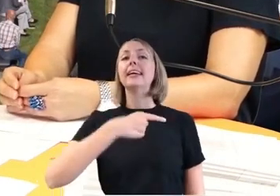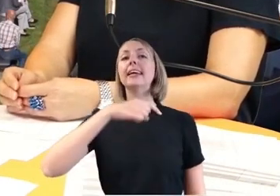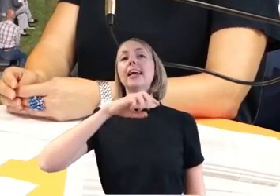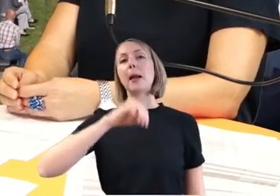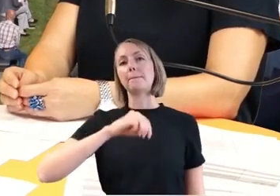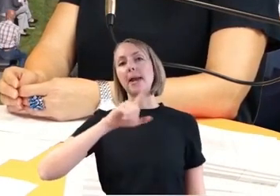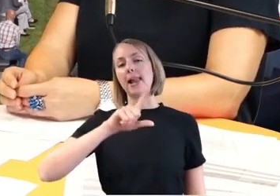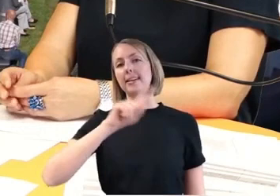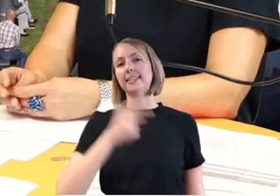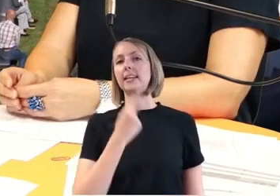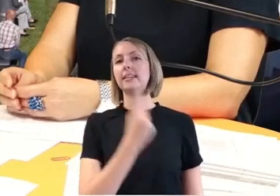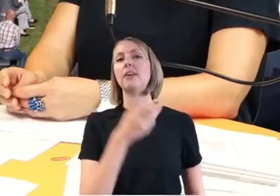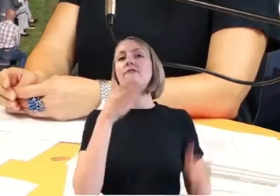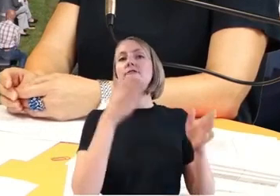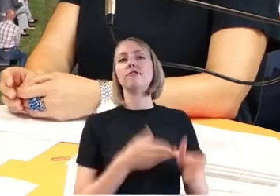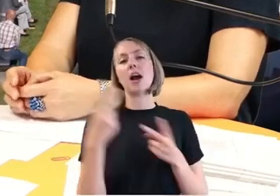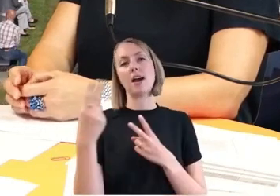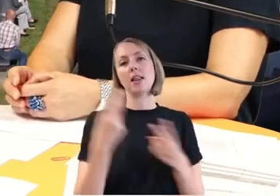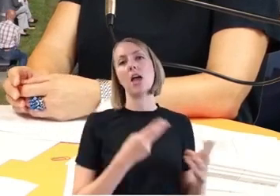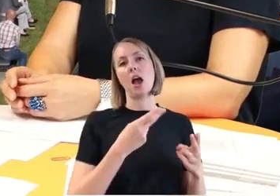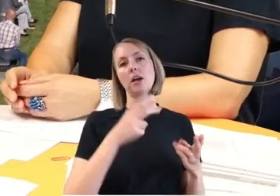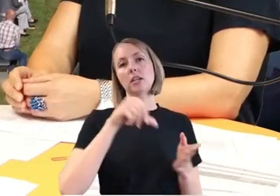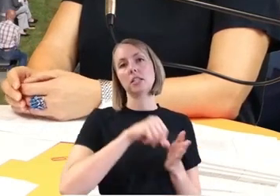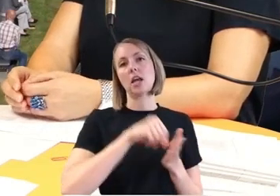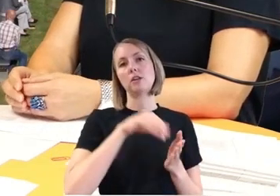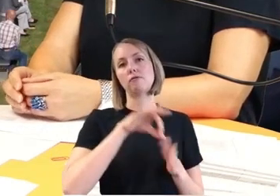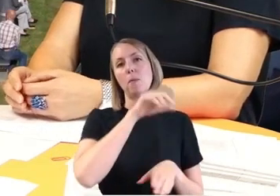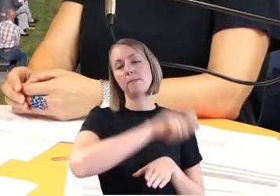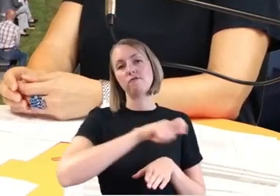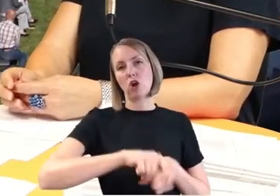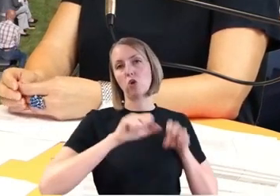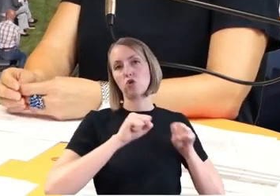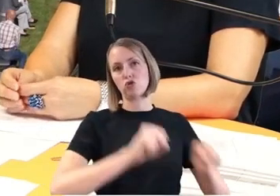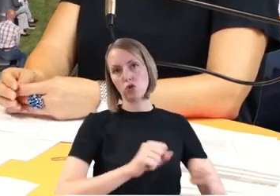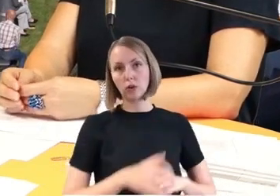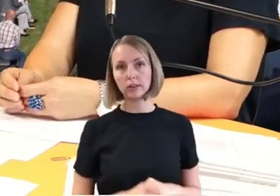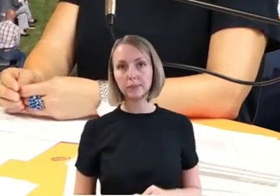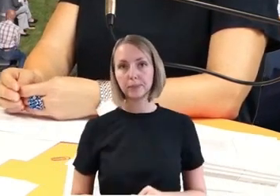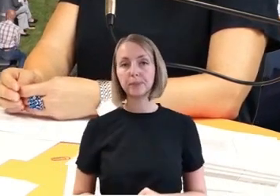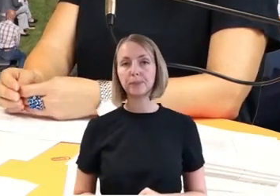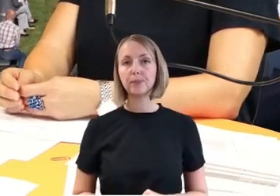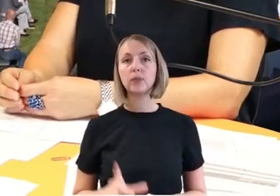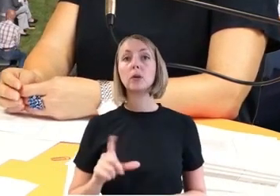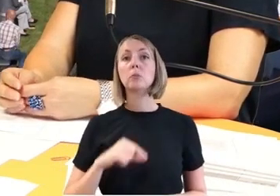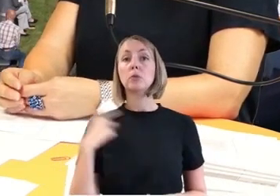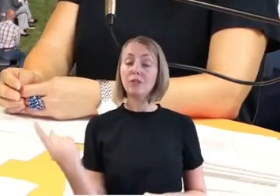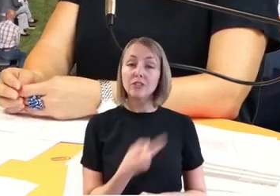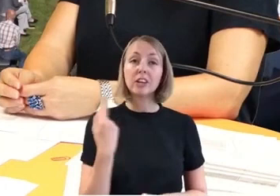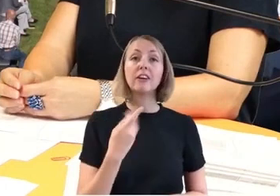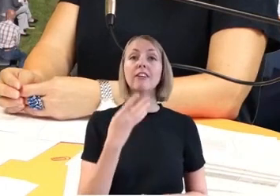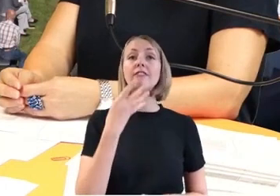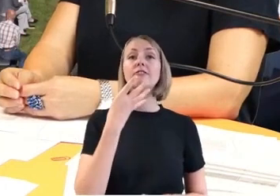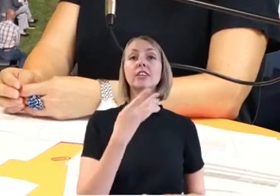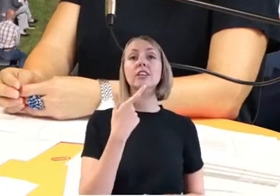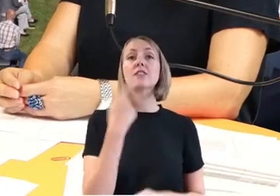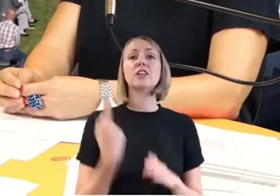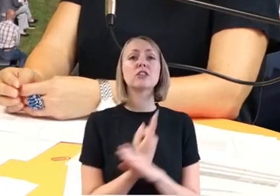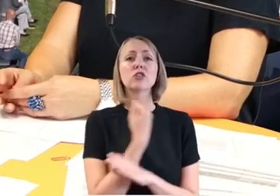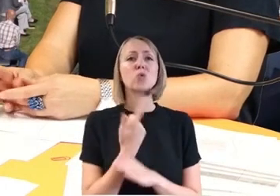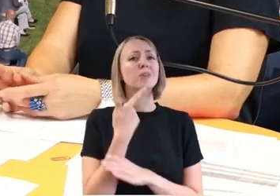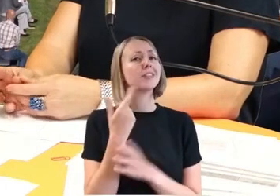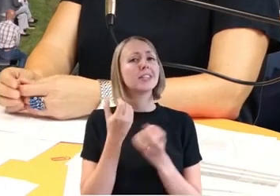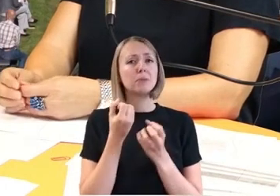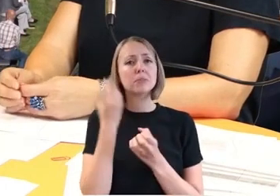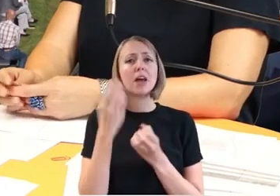das fach lagezentrum für den bevölkerungsschutz das heißt wir sind 24 7 dienst und stehen mit